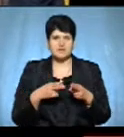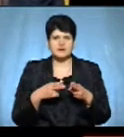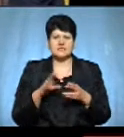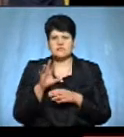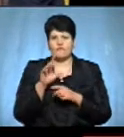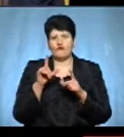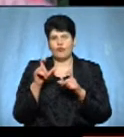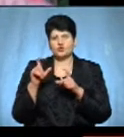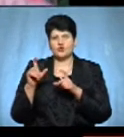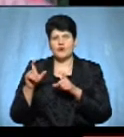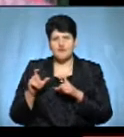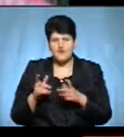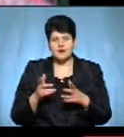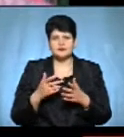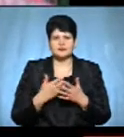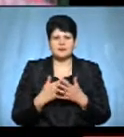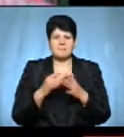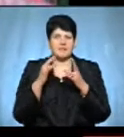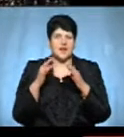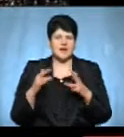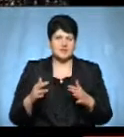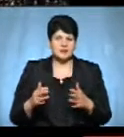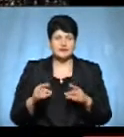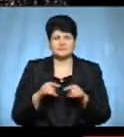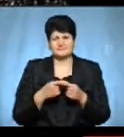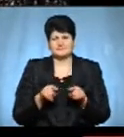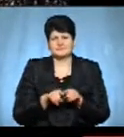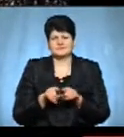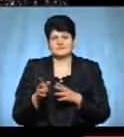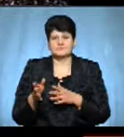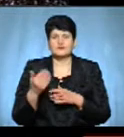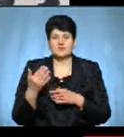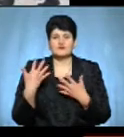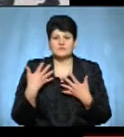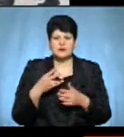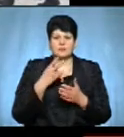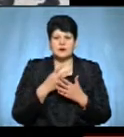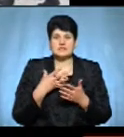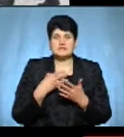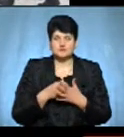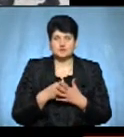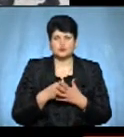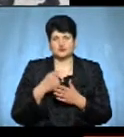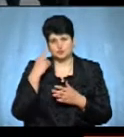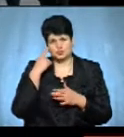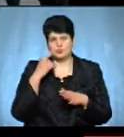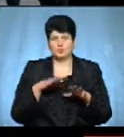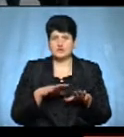там сфотографуватися навіть біля ялинки і тому подібне. Це вже вони висвітлювали свою позицію, що